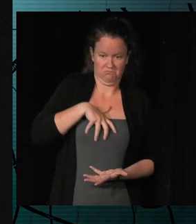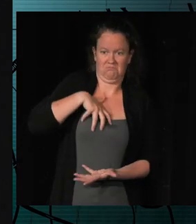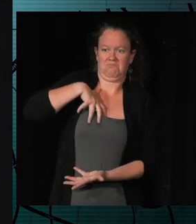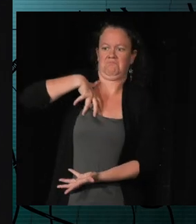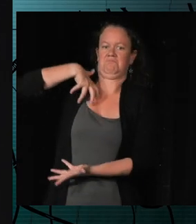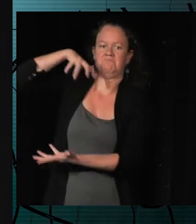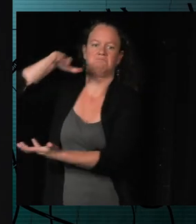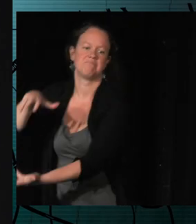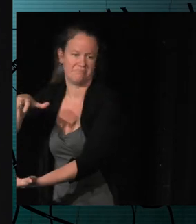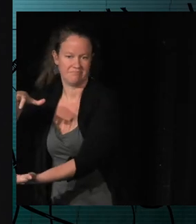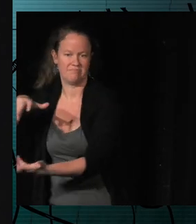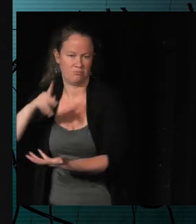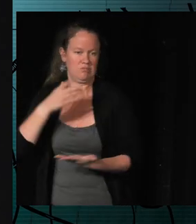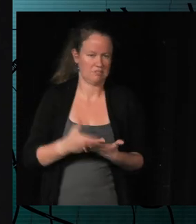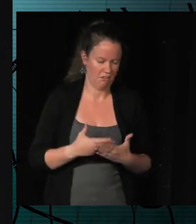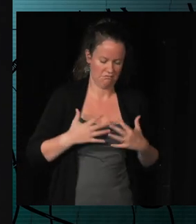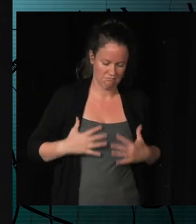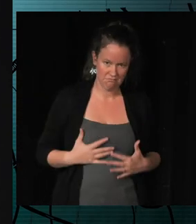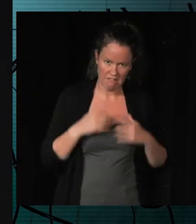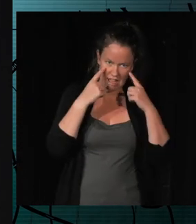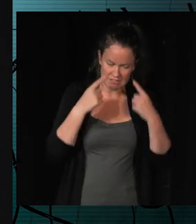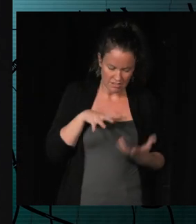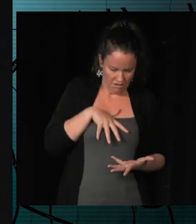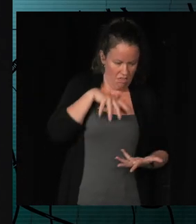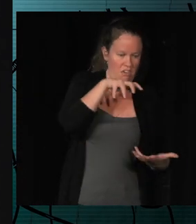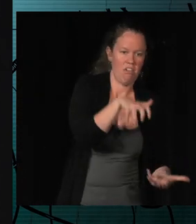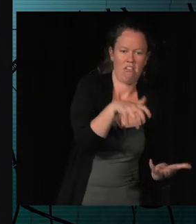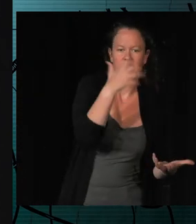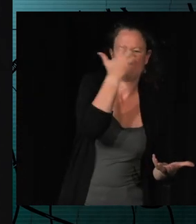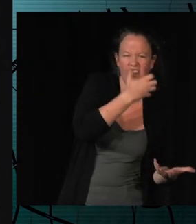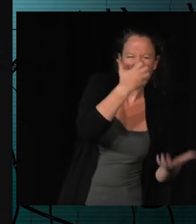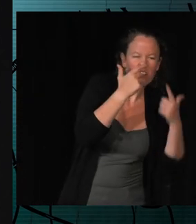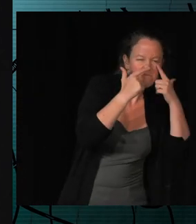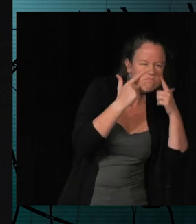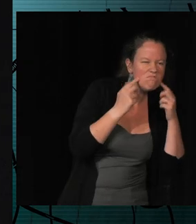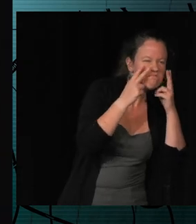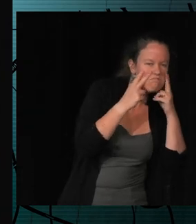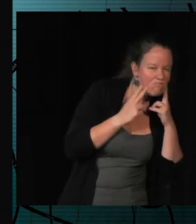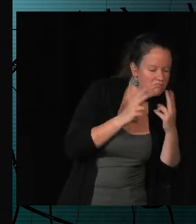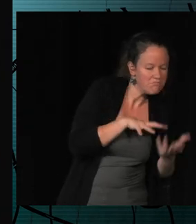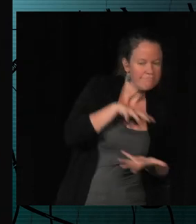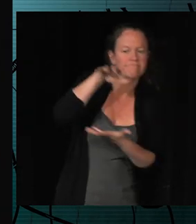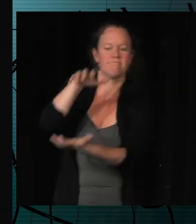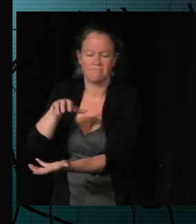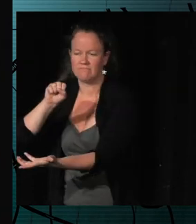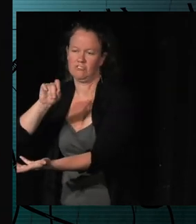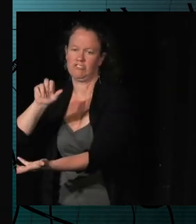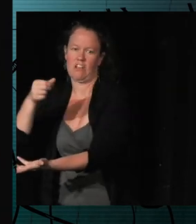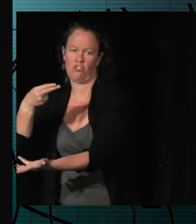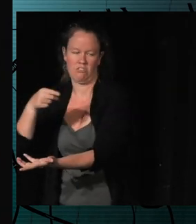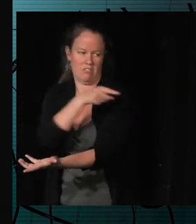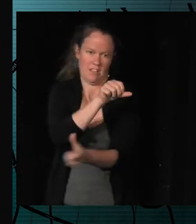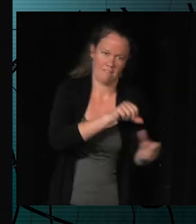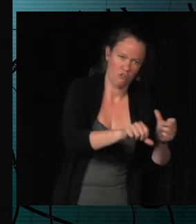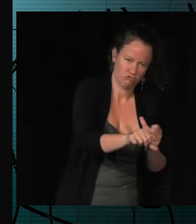dark Alessa enfinble pour voilà pour une vengeance qui viendra des années plus tard ouais ouais exactement et qui